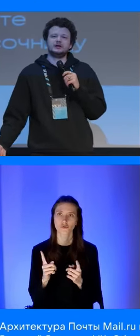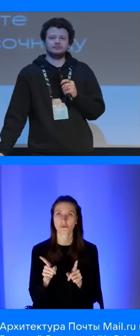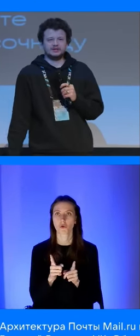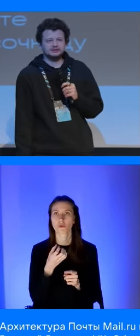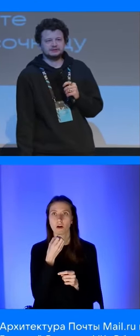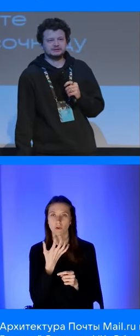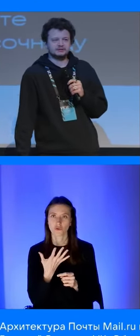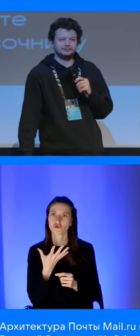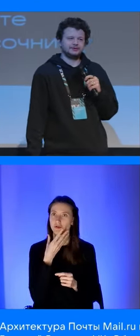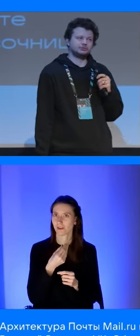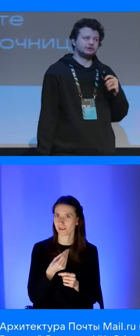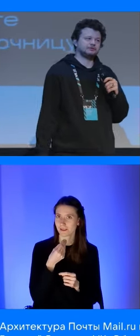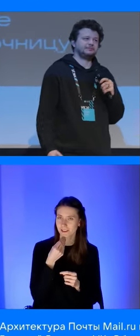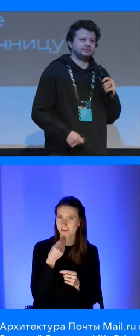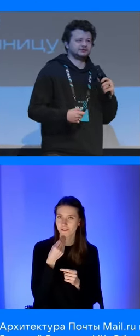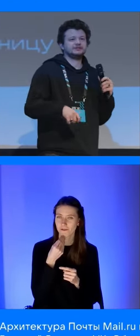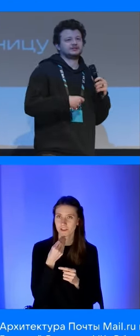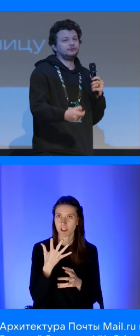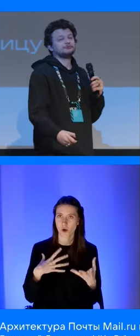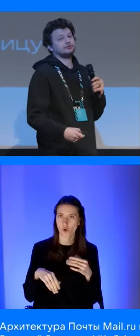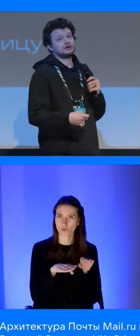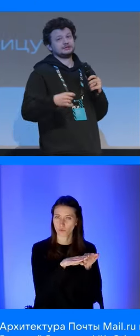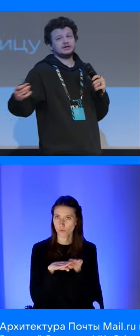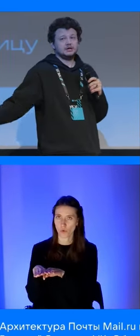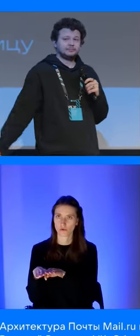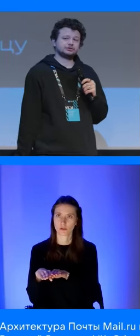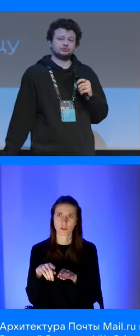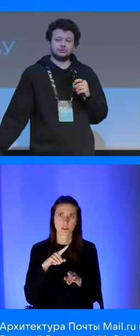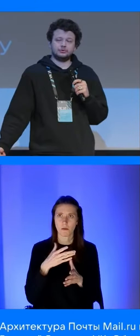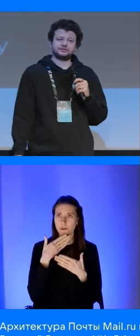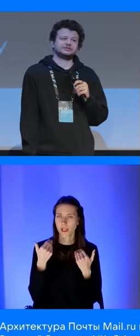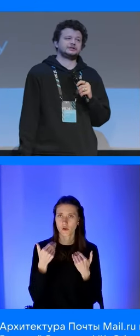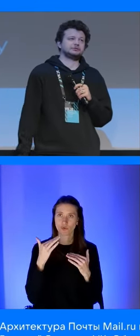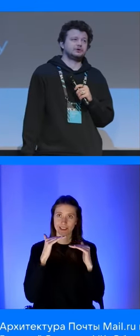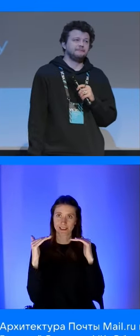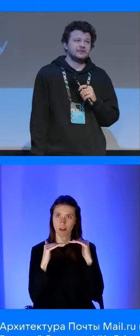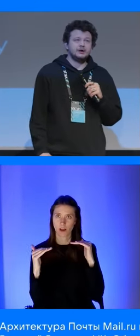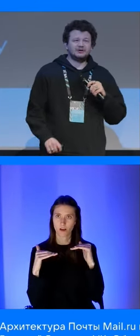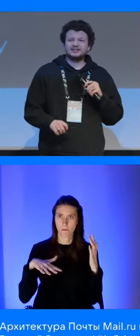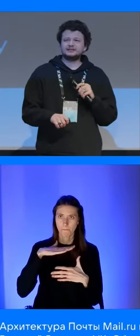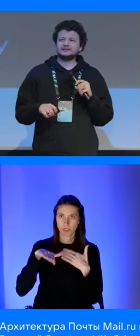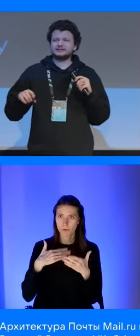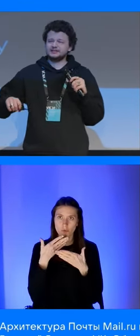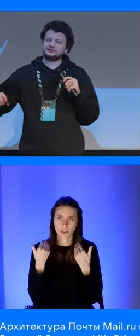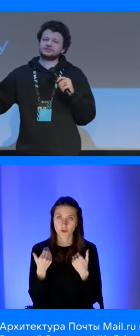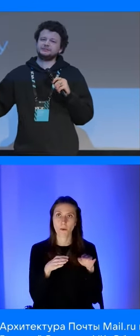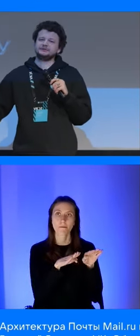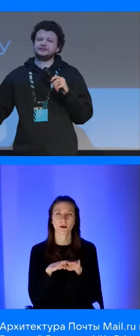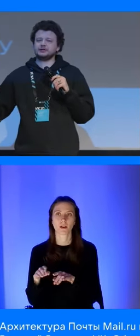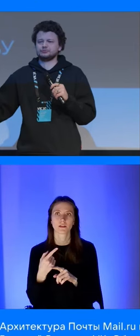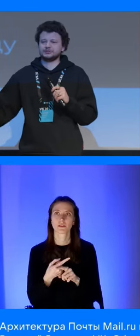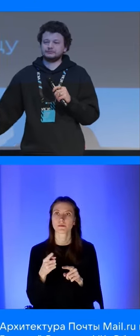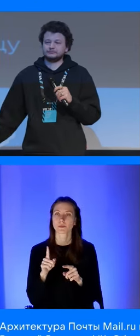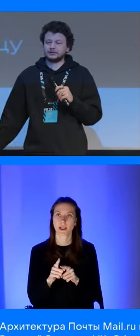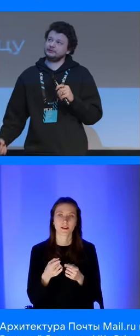модульный монолит, и там нету какого-то перемешивания слоев, то как раз про что чистая архитектура. Монолит — это не средство